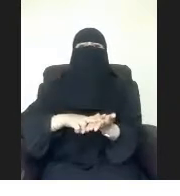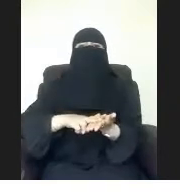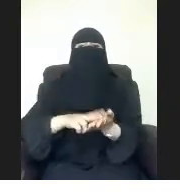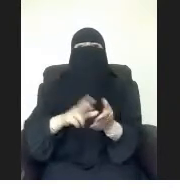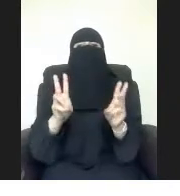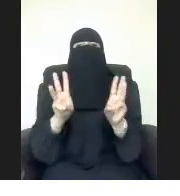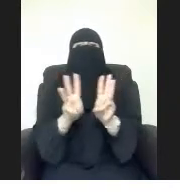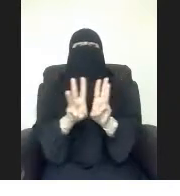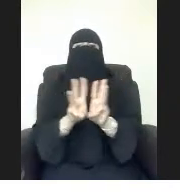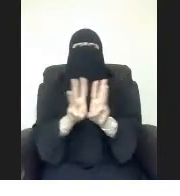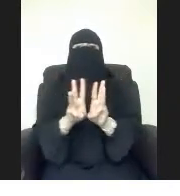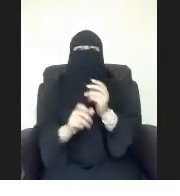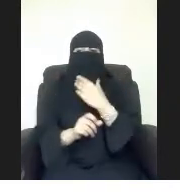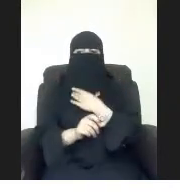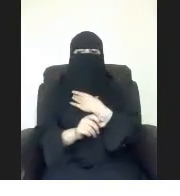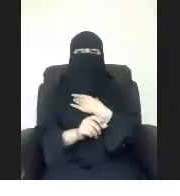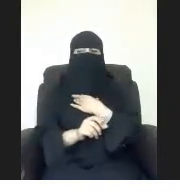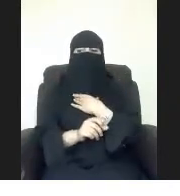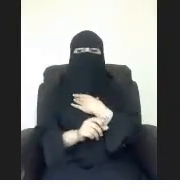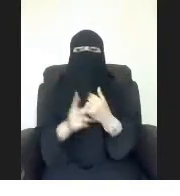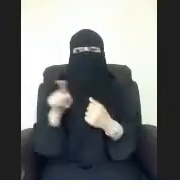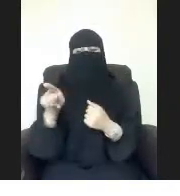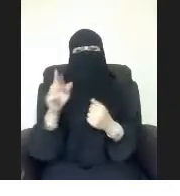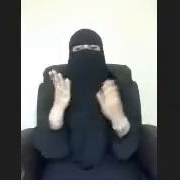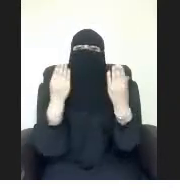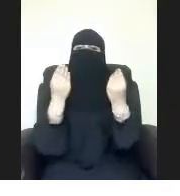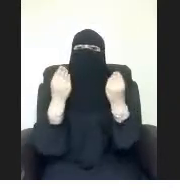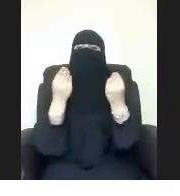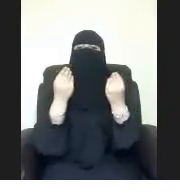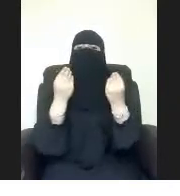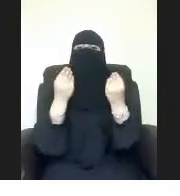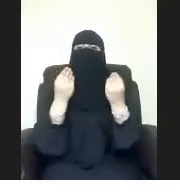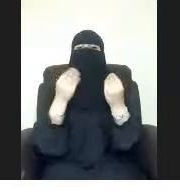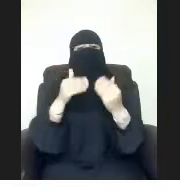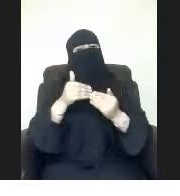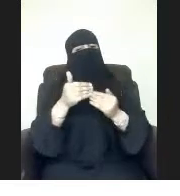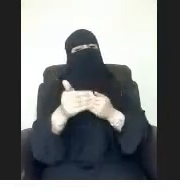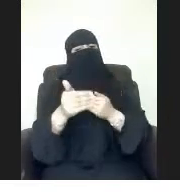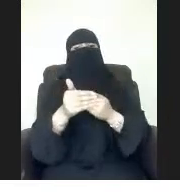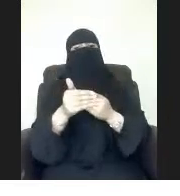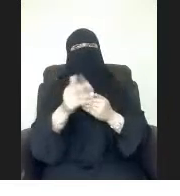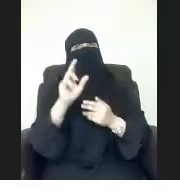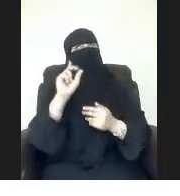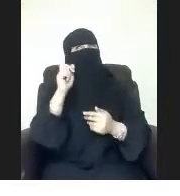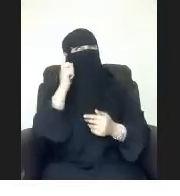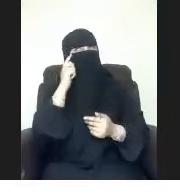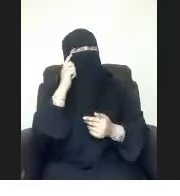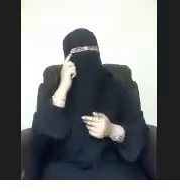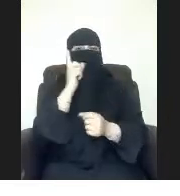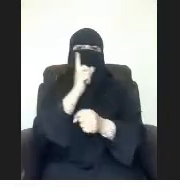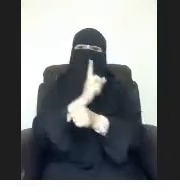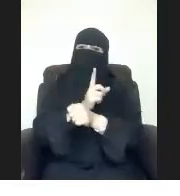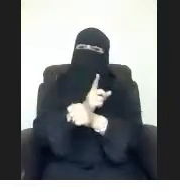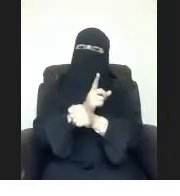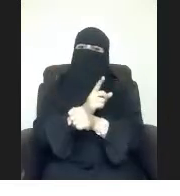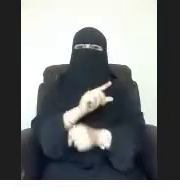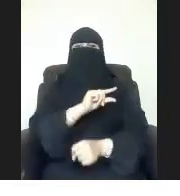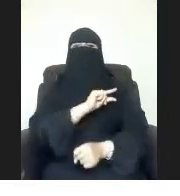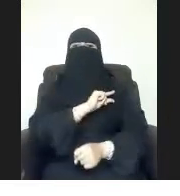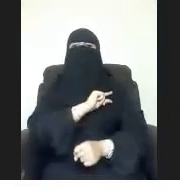أو تعليم إلكتروني هو التعليم عن بعد. التعليم عن بعد يأخذ يعني طبعا وجود المتعلم والمعلم